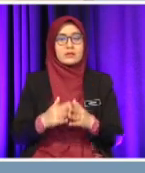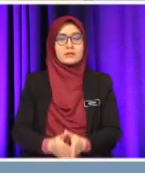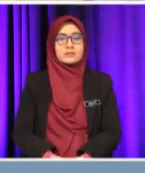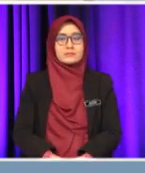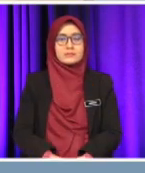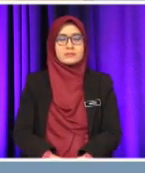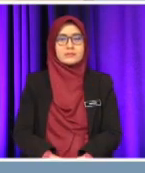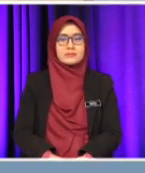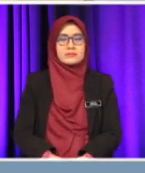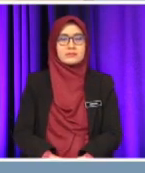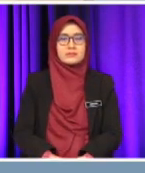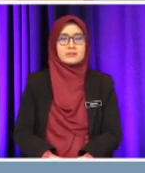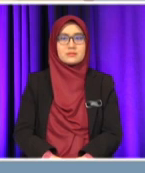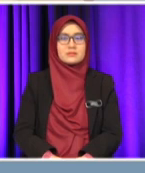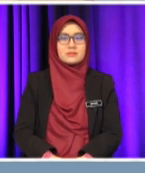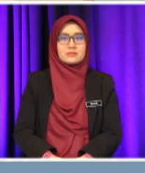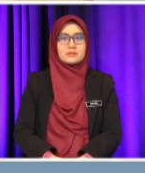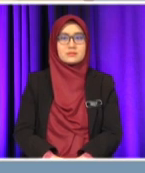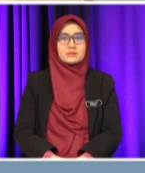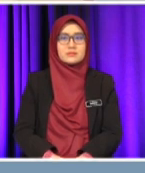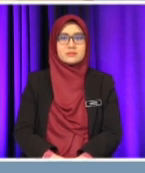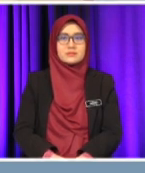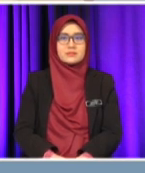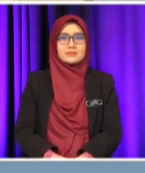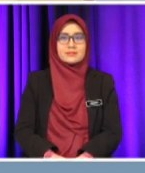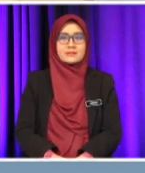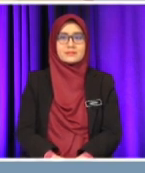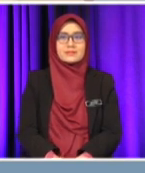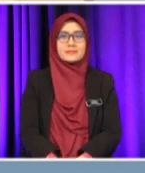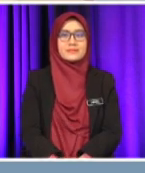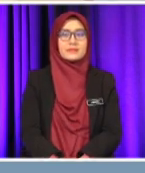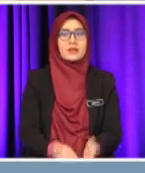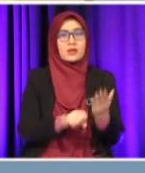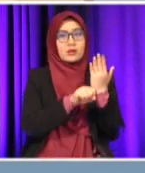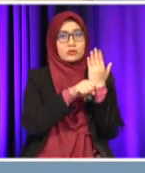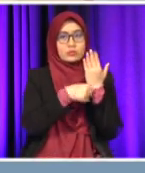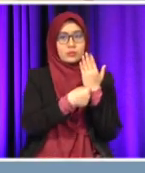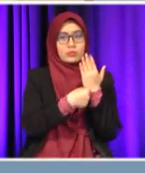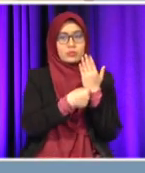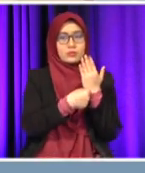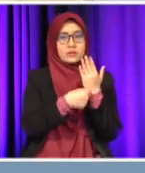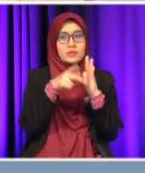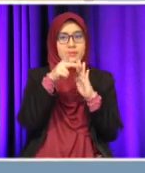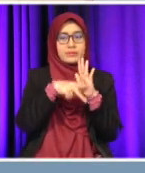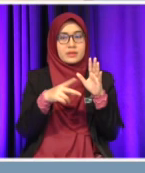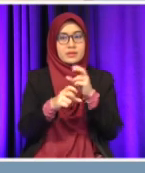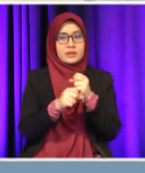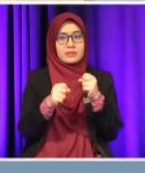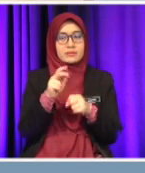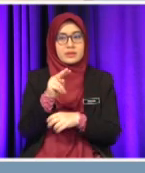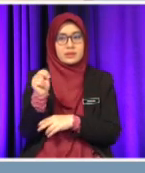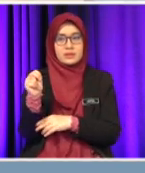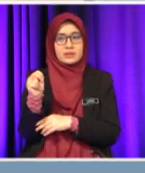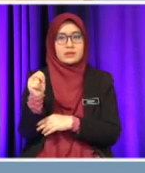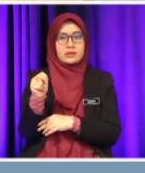dengan hiasannya kemudian sumber pendapatannya ini sekarang inilah yang menjadi